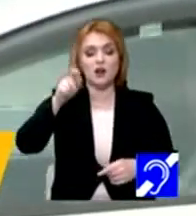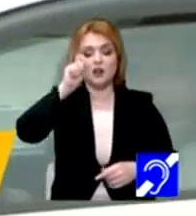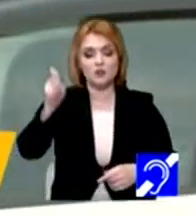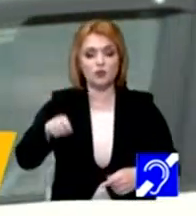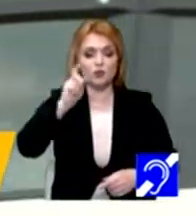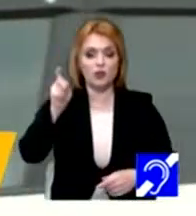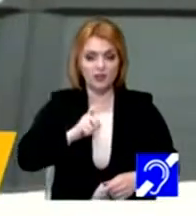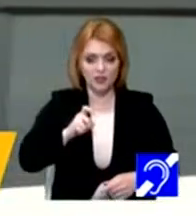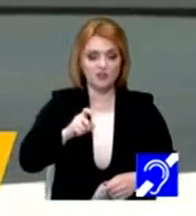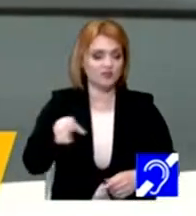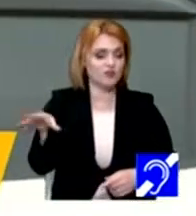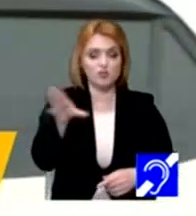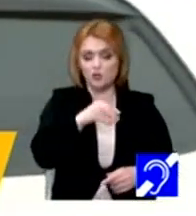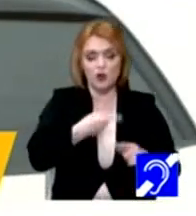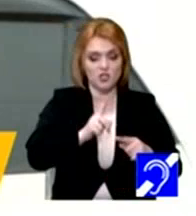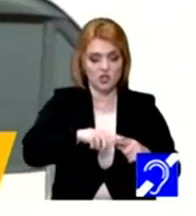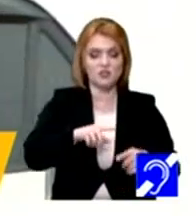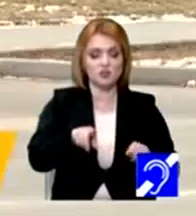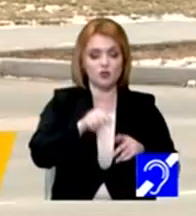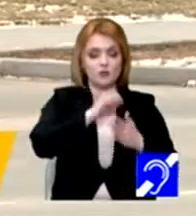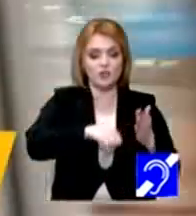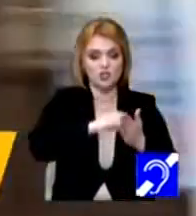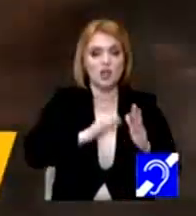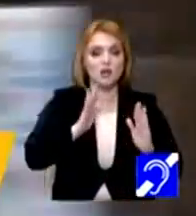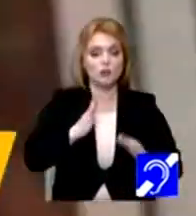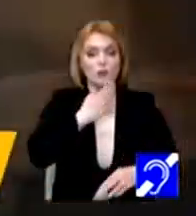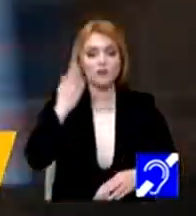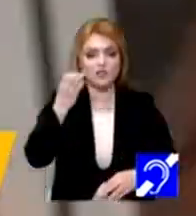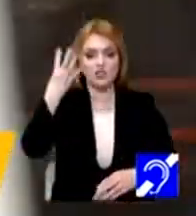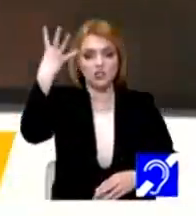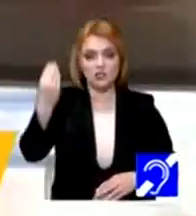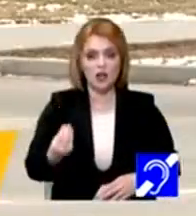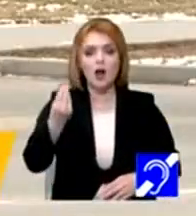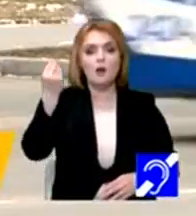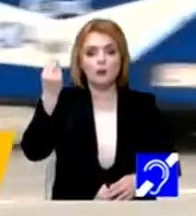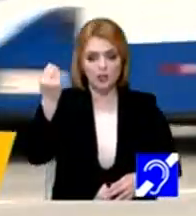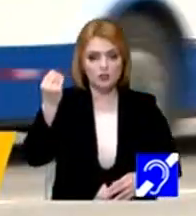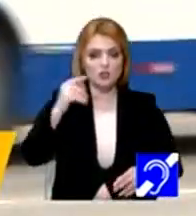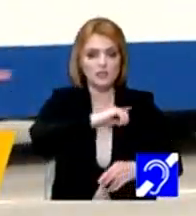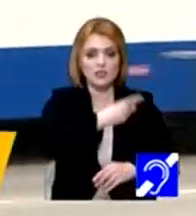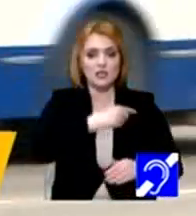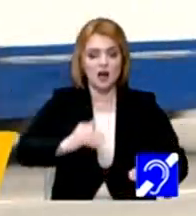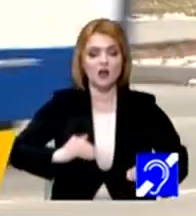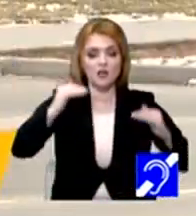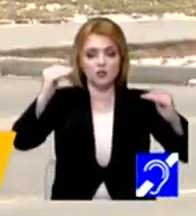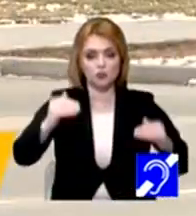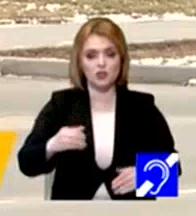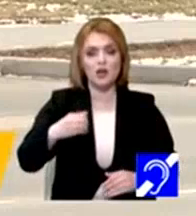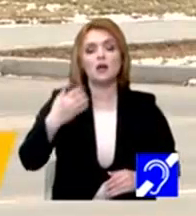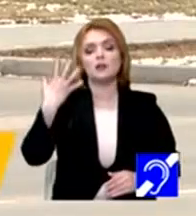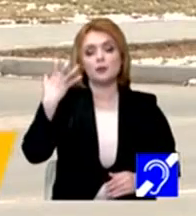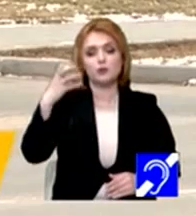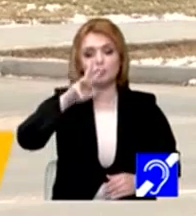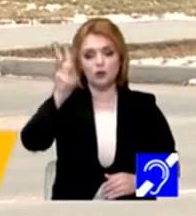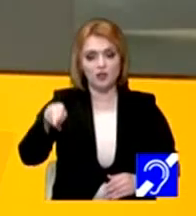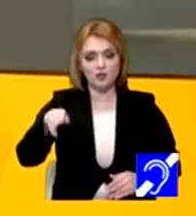impact semnificativ și asupra prețurilor la petrol. Doar în ultimele 14 zile, prețul la burse a crescut la motorină cu peste 500 de dolari